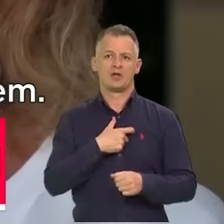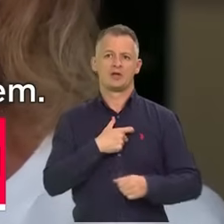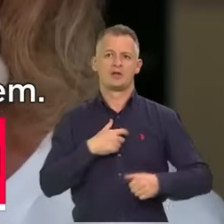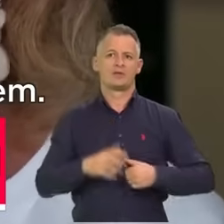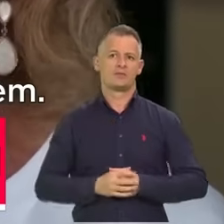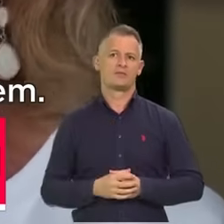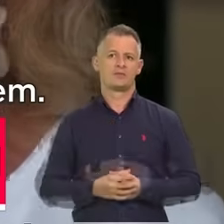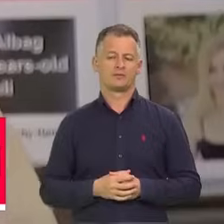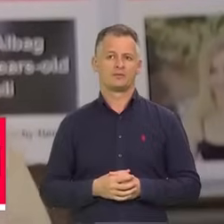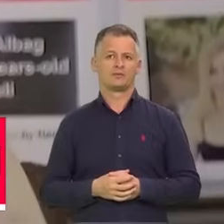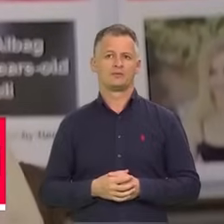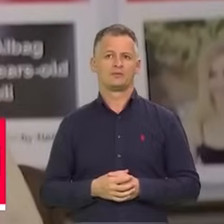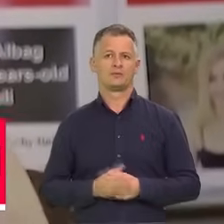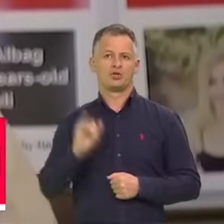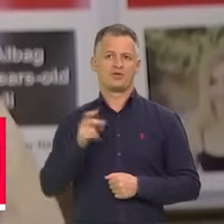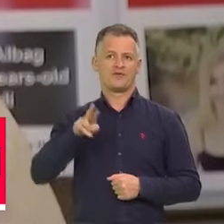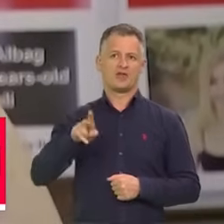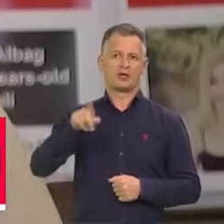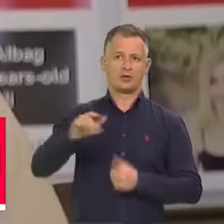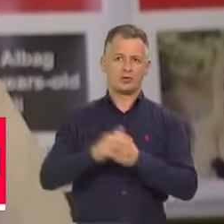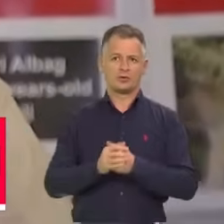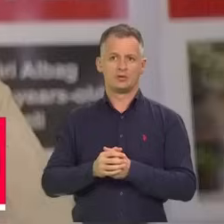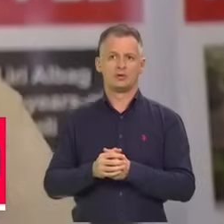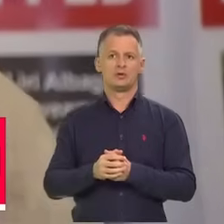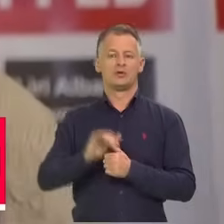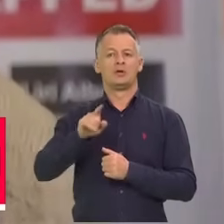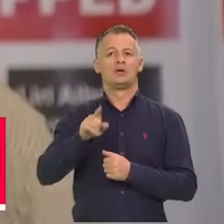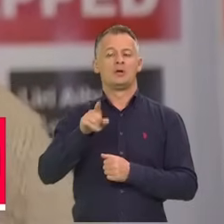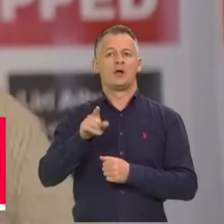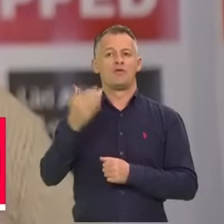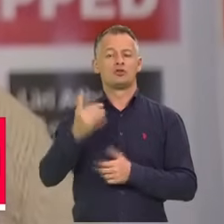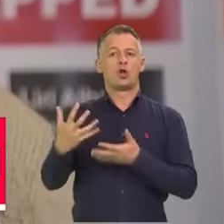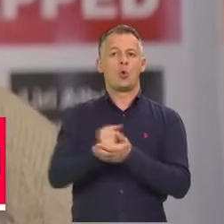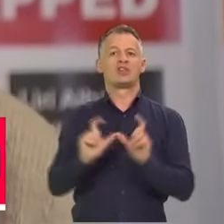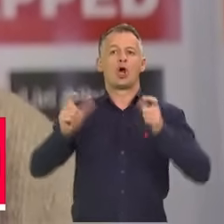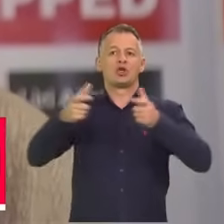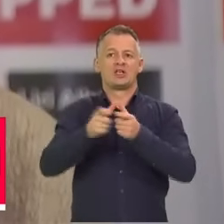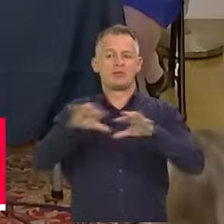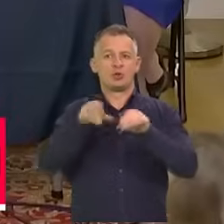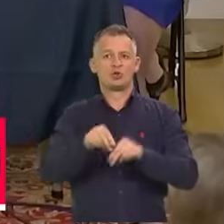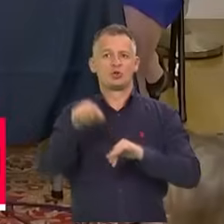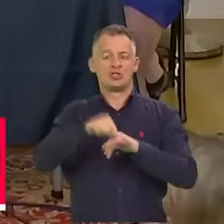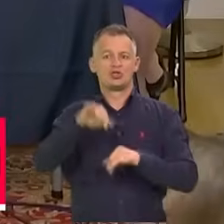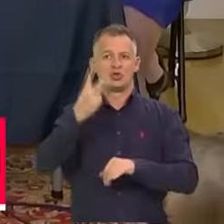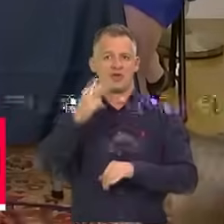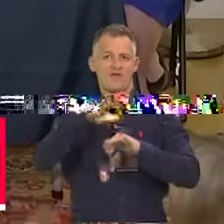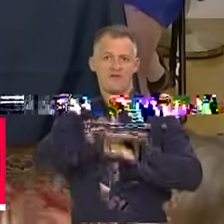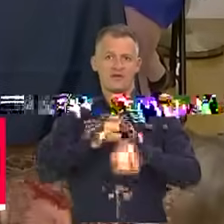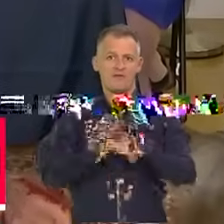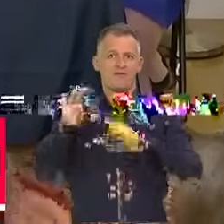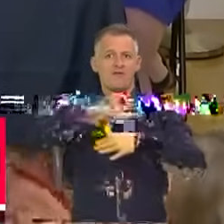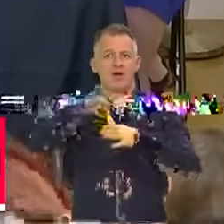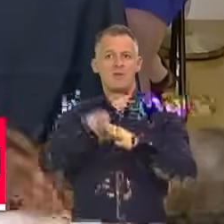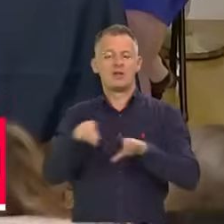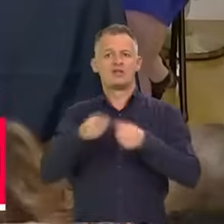do everything we can. Și fratele lui, Ofri Bibas Levi, a fost luat ostatic împreună cu soția și cei doi fii. Familia se roagă